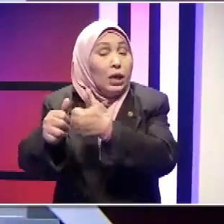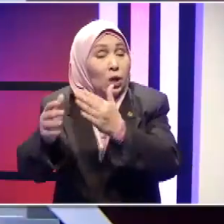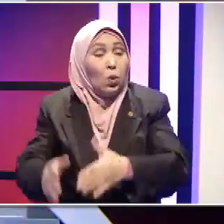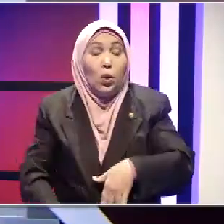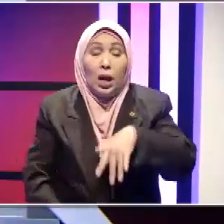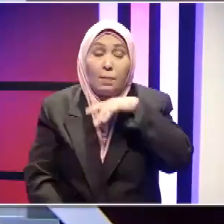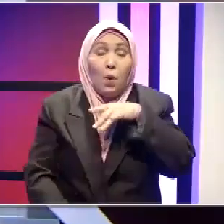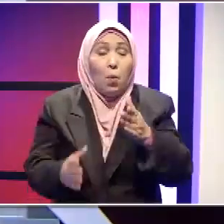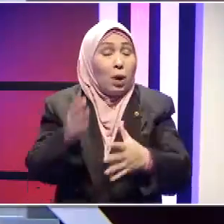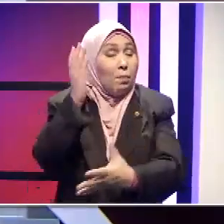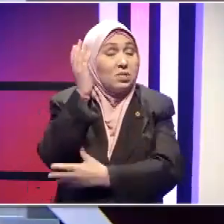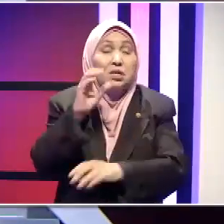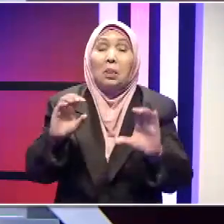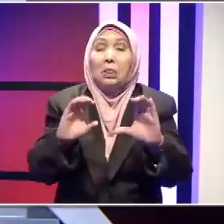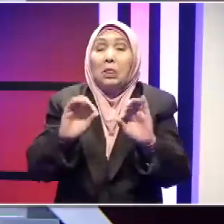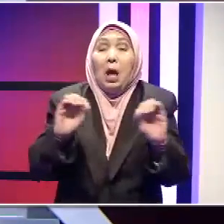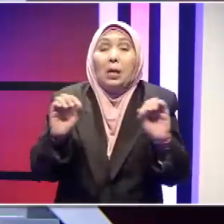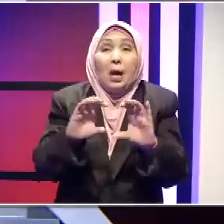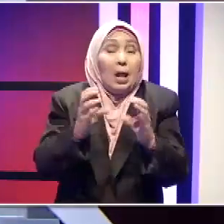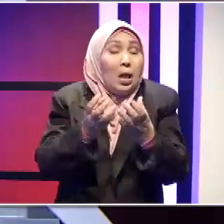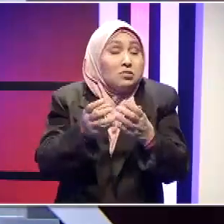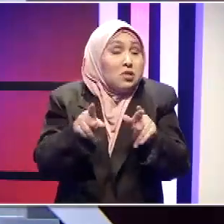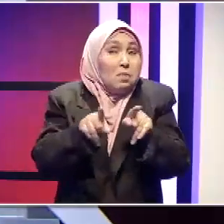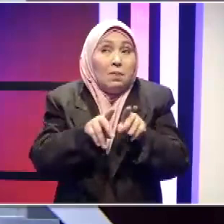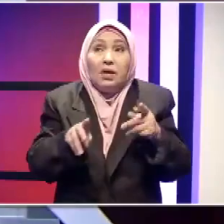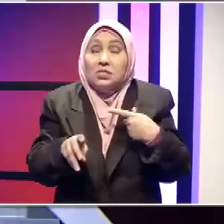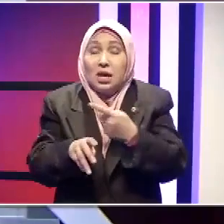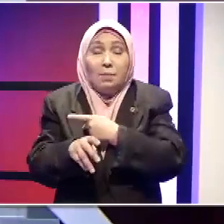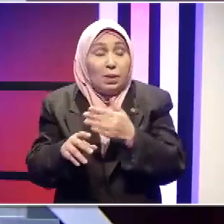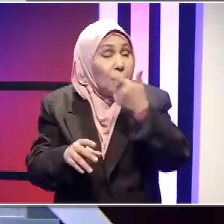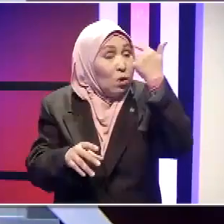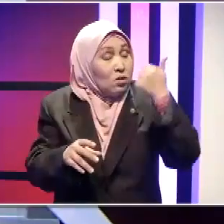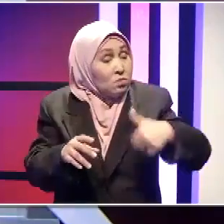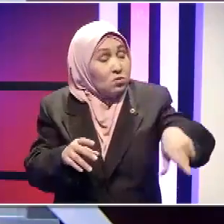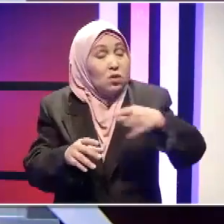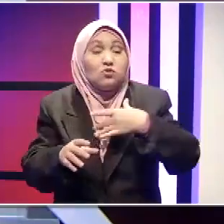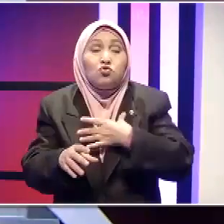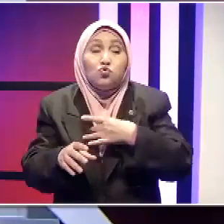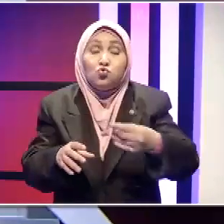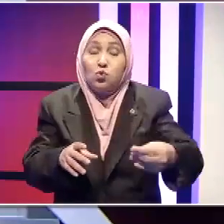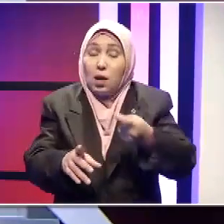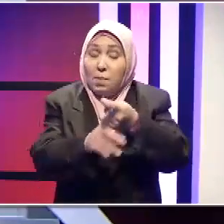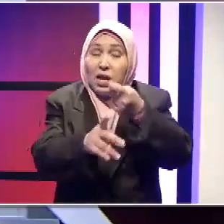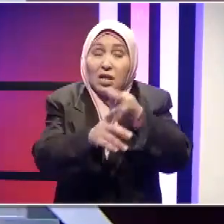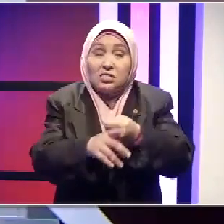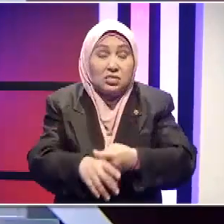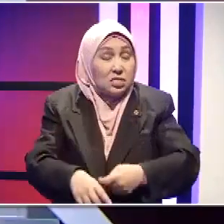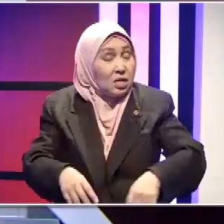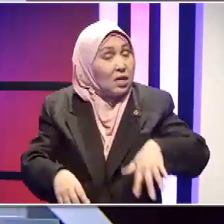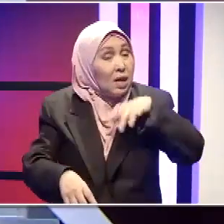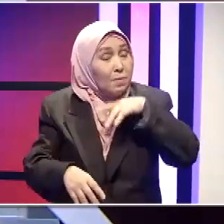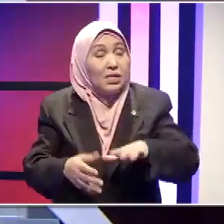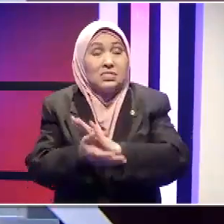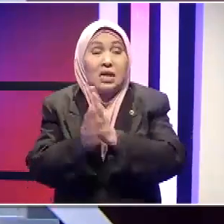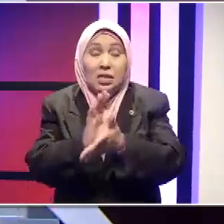nabi itu orang-orang miskin tak the class macam kami make kerennya mereka ini suka memberi kepada nabi maka di